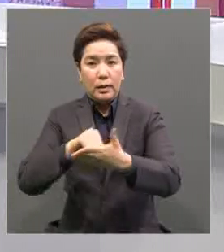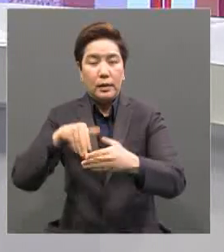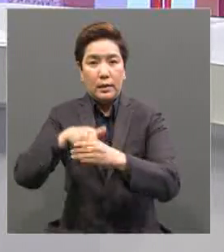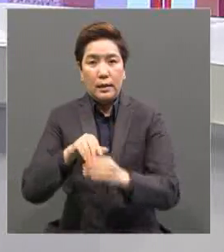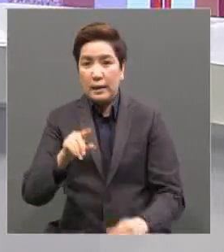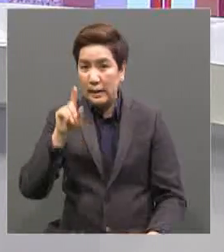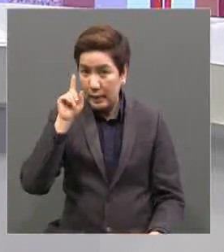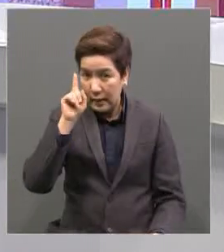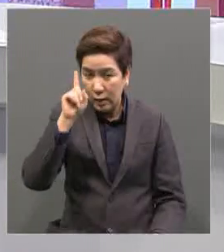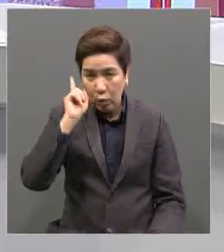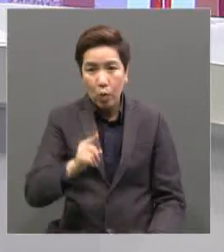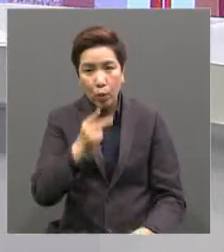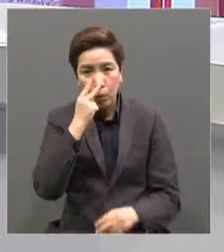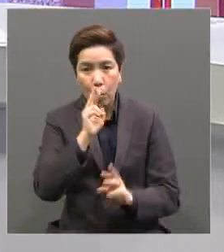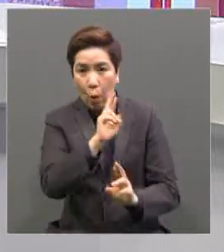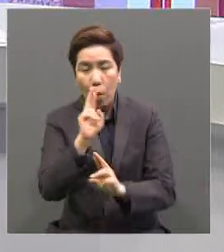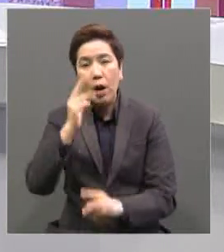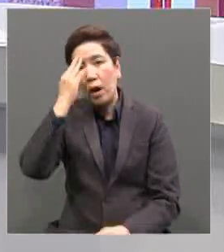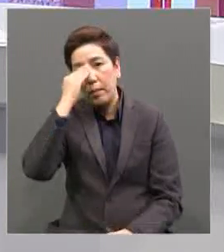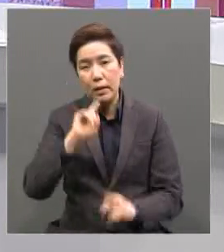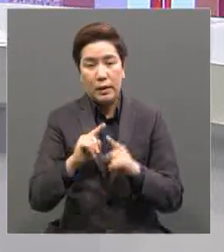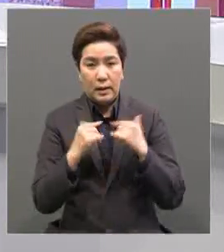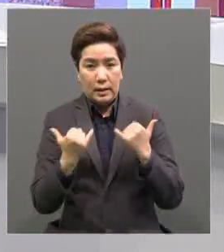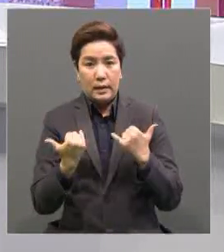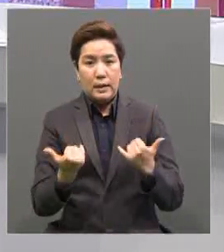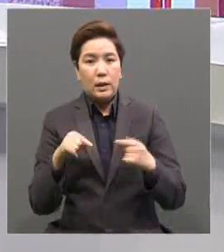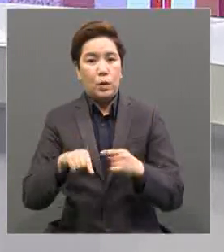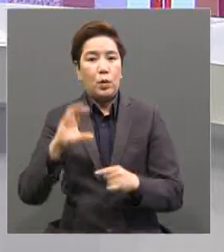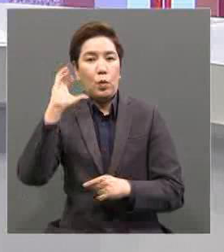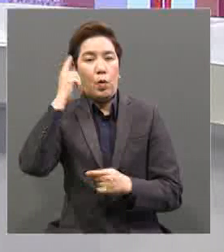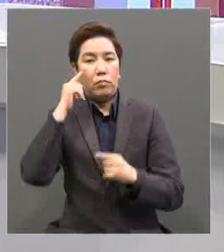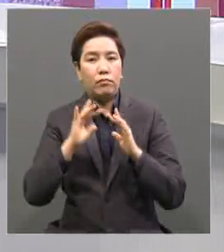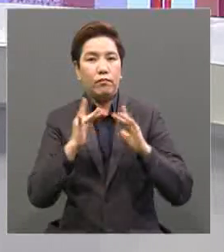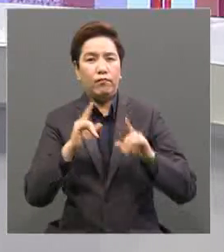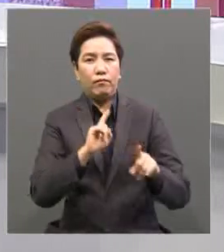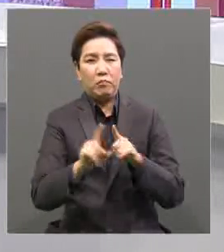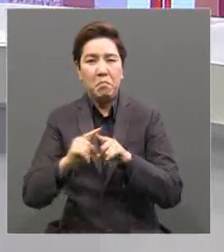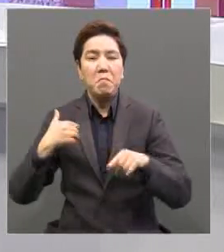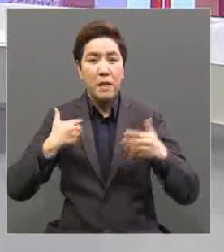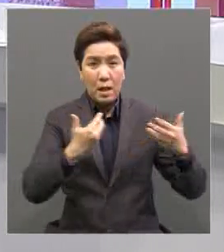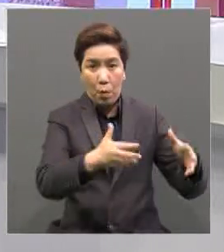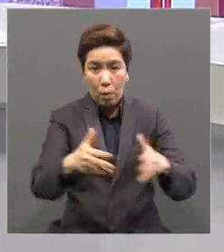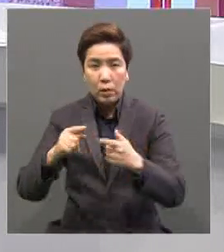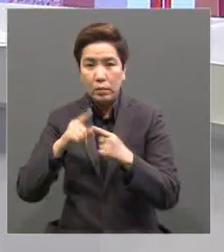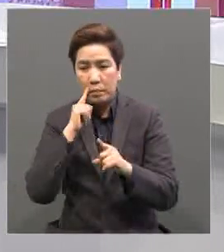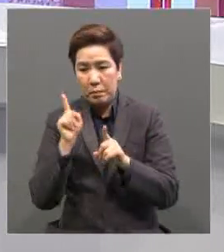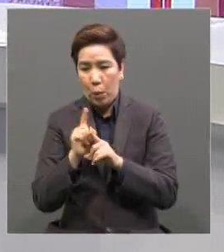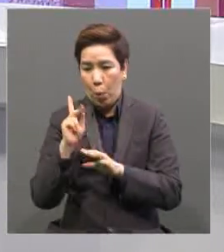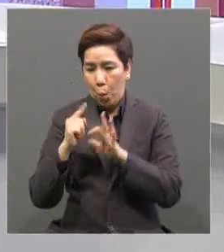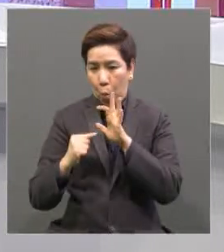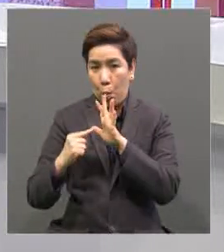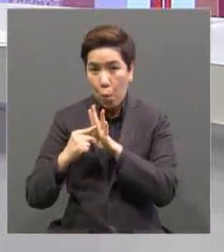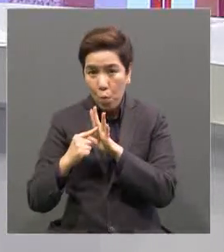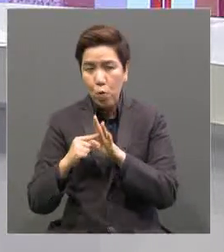สิ่งหนึ่งที่จะต้องเฝ้าระวังอย่างยิ่งตอนนี้เราอยู่ในโลกของโซเชียลมีเดียการข่มขู่การโจ